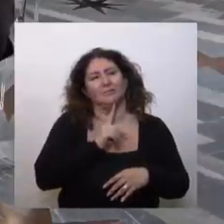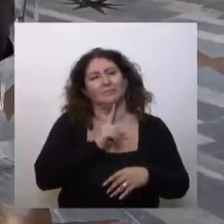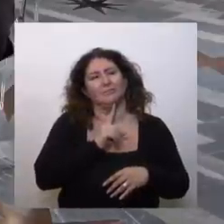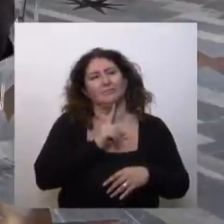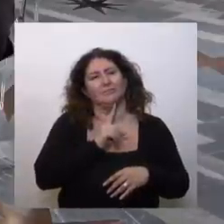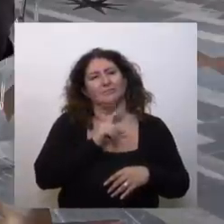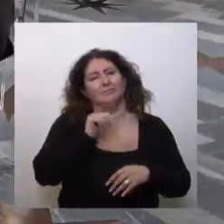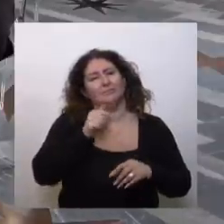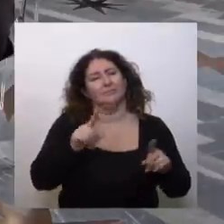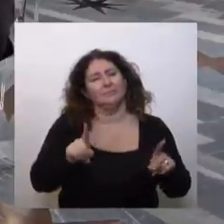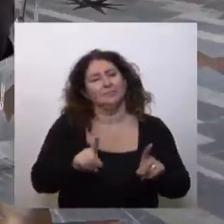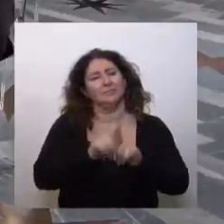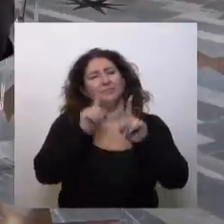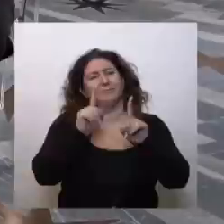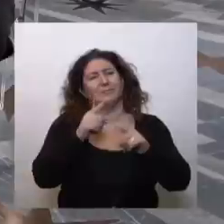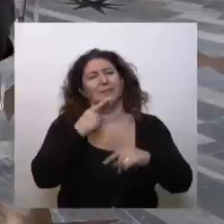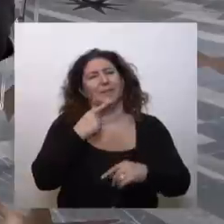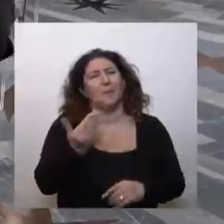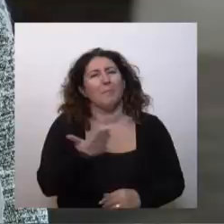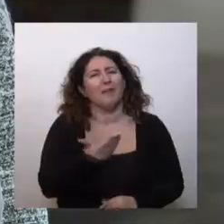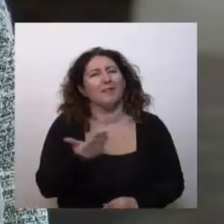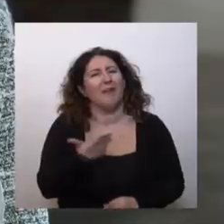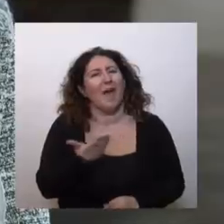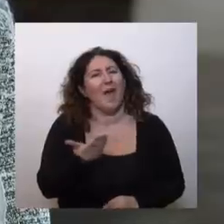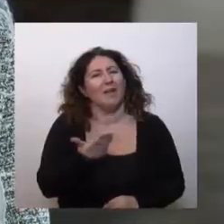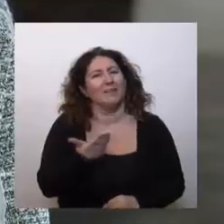i mendicanti, e insieme a loro,